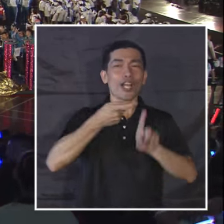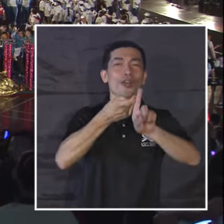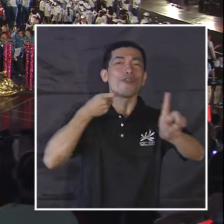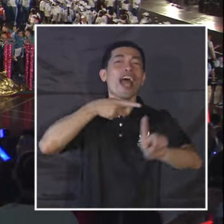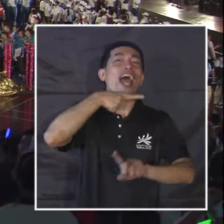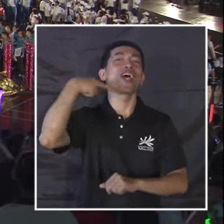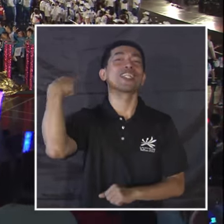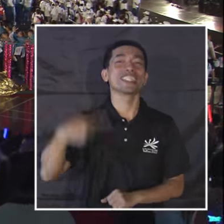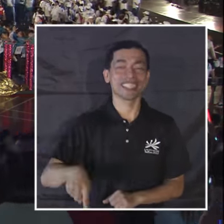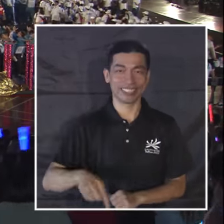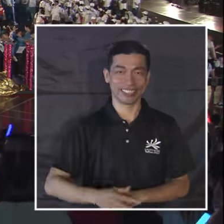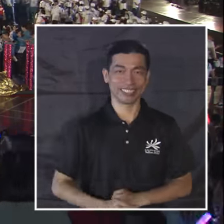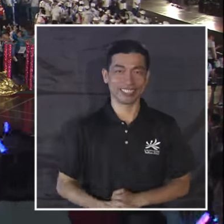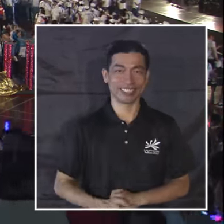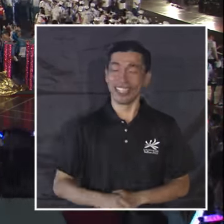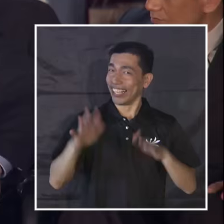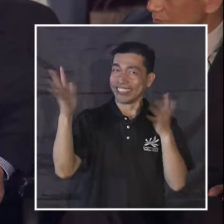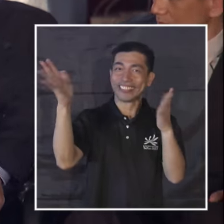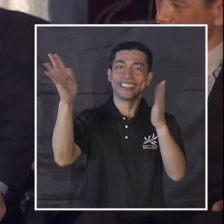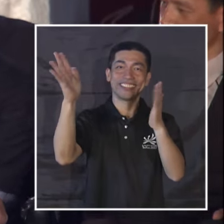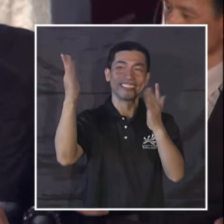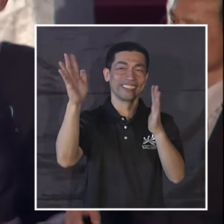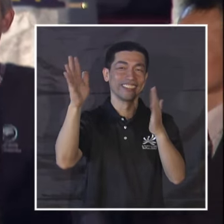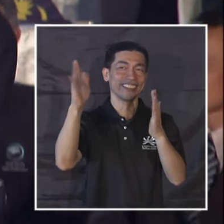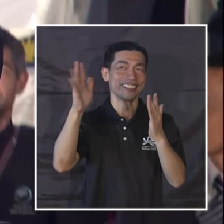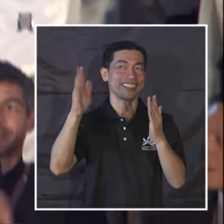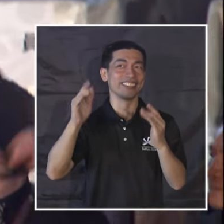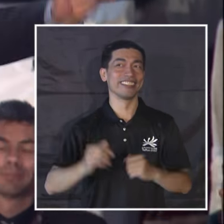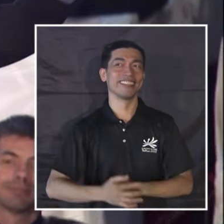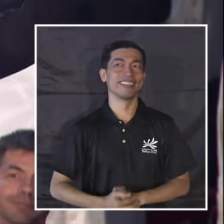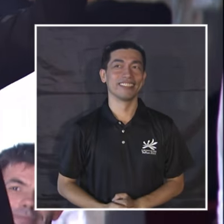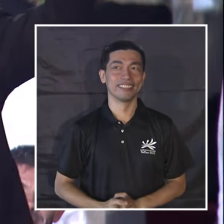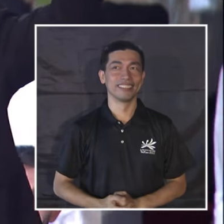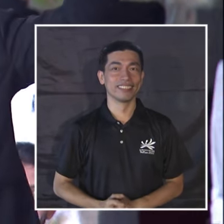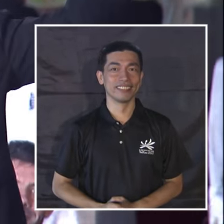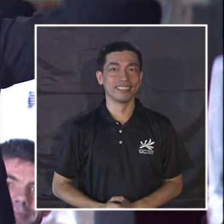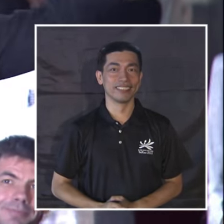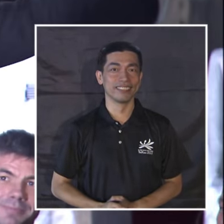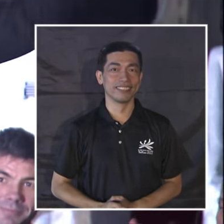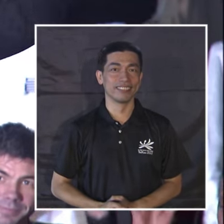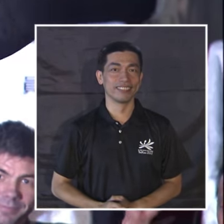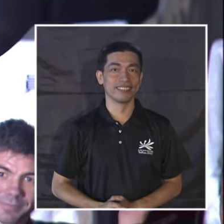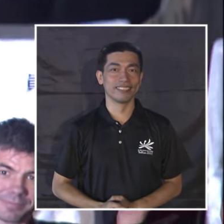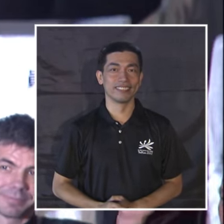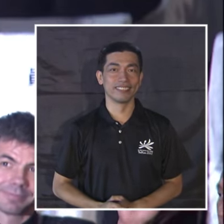的主席，我们是不是给他热烈的掌声？ 欢迎 ，Welcome。